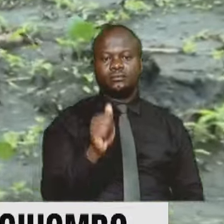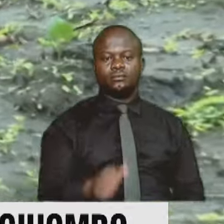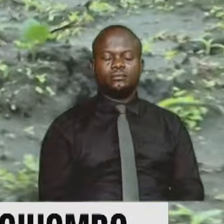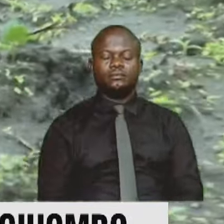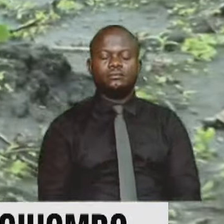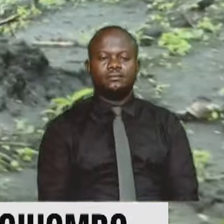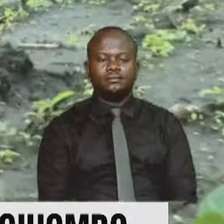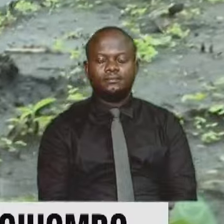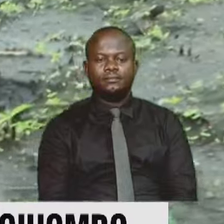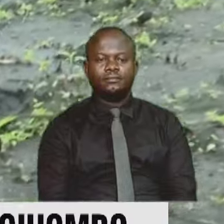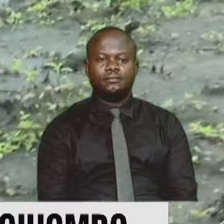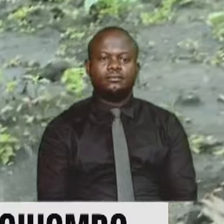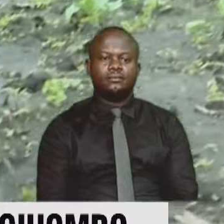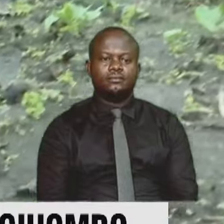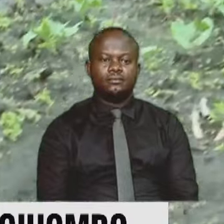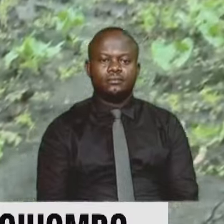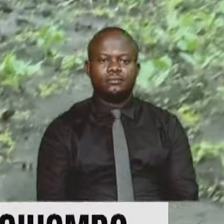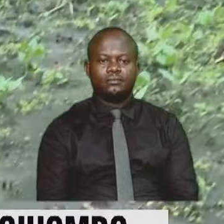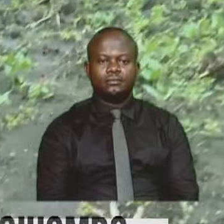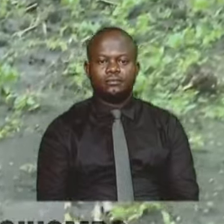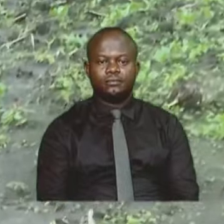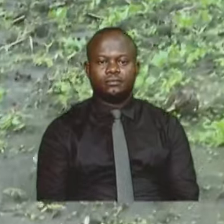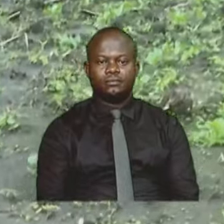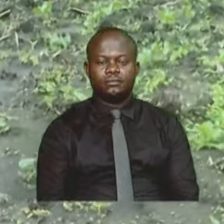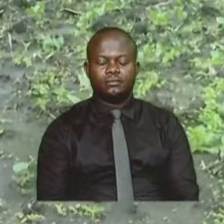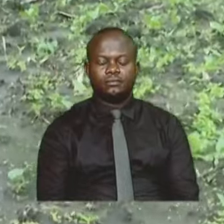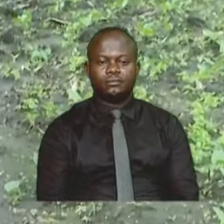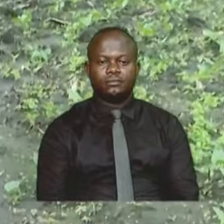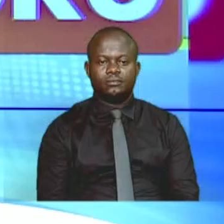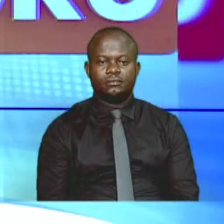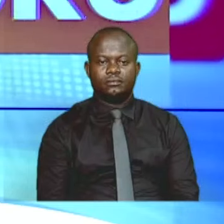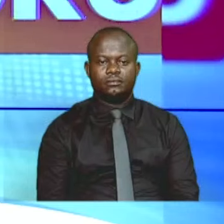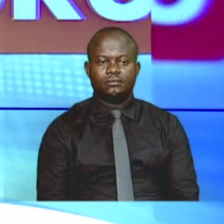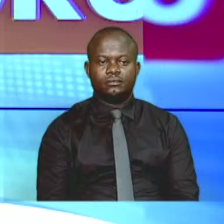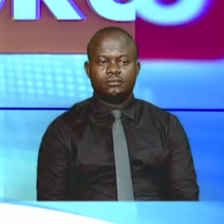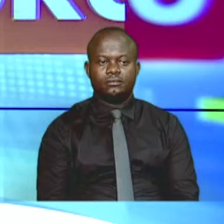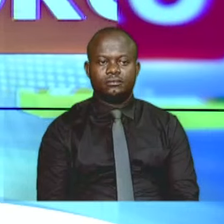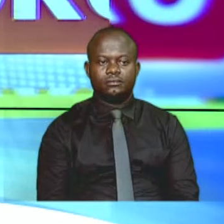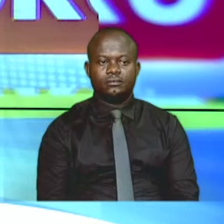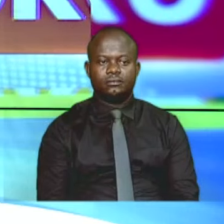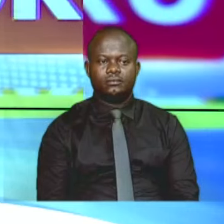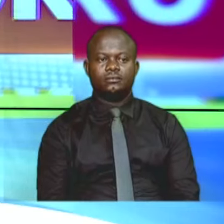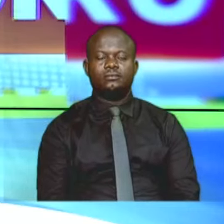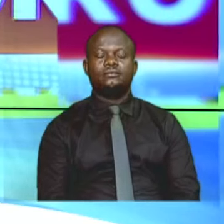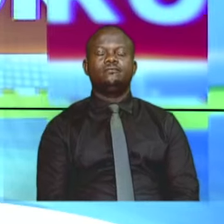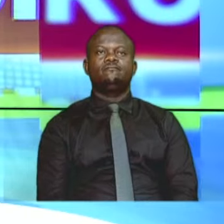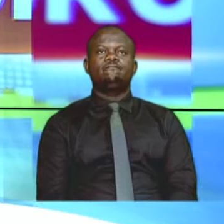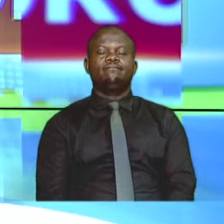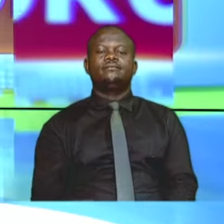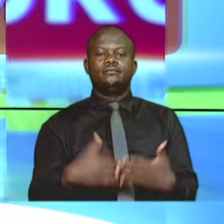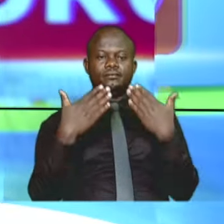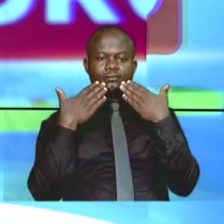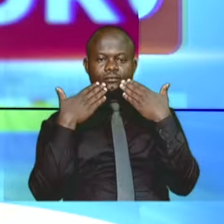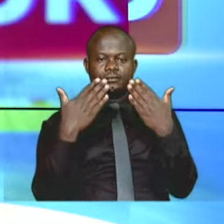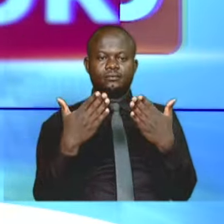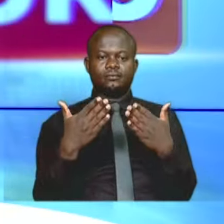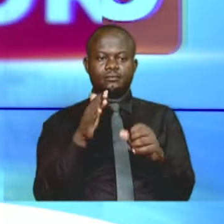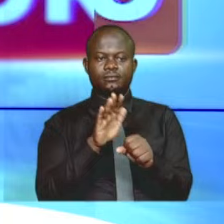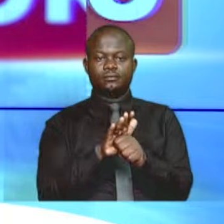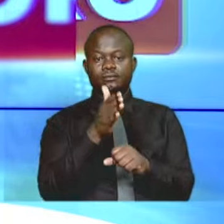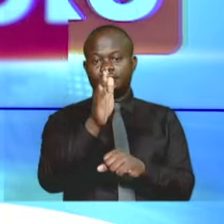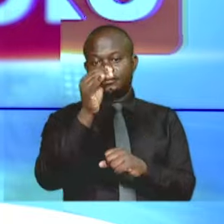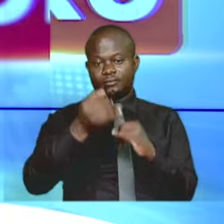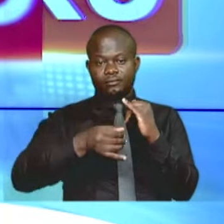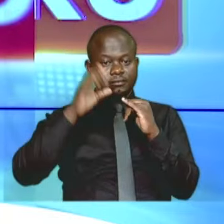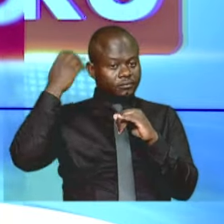niyo nkuru, Televiziyo y'u Rwanda mu Karere ka Nyagatare. Arakoze cyane Valence niyo nkuru, ni nawe kandi dusoreje amakuru